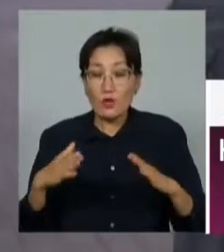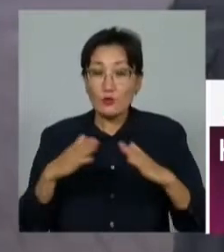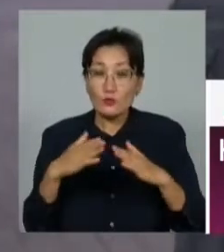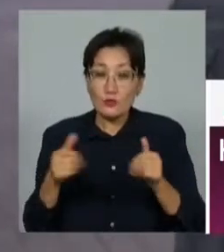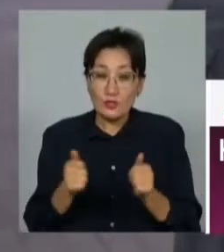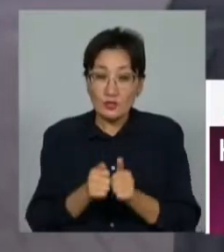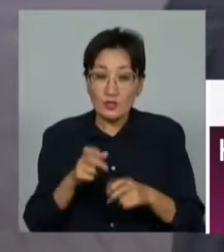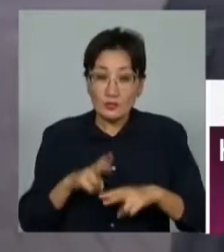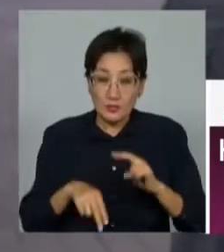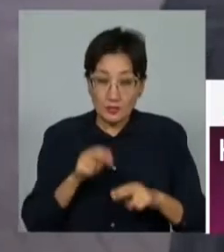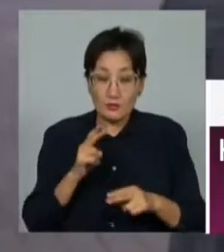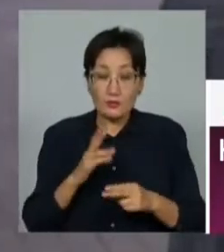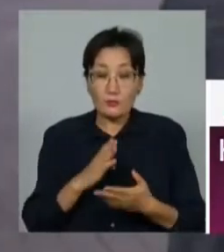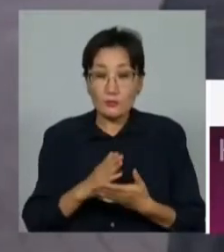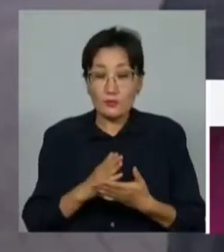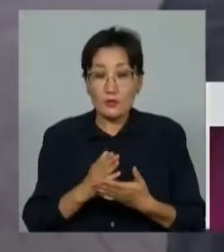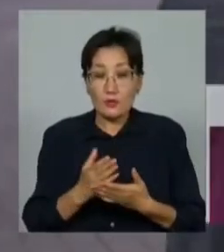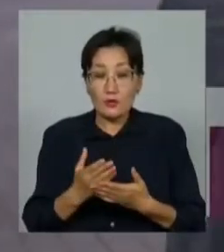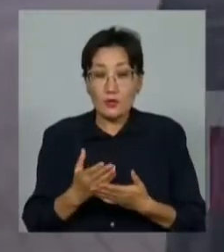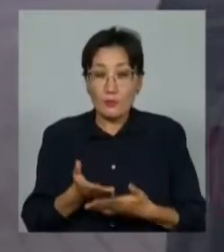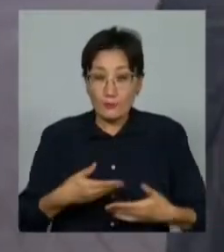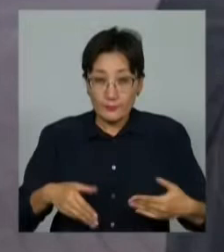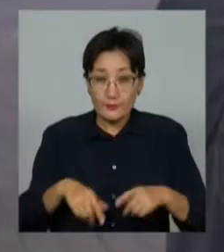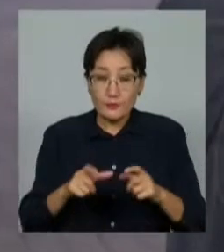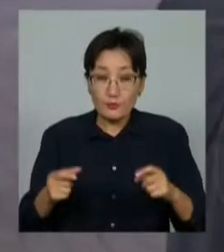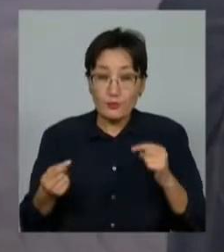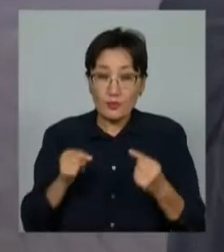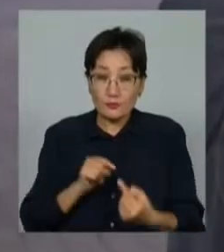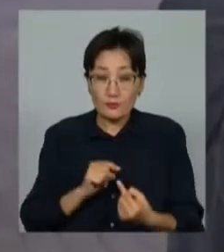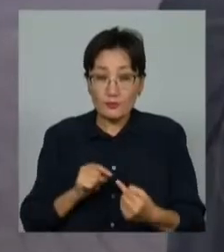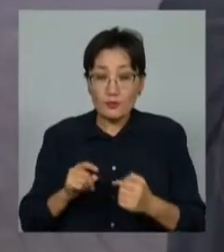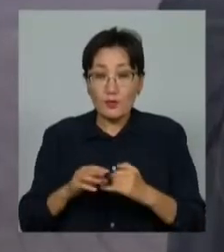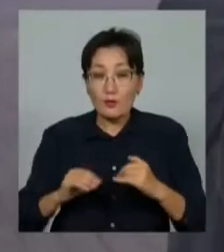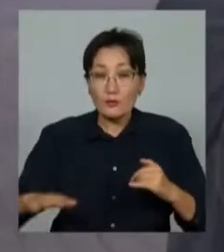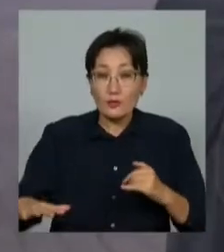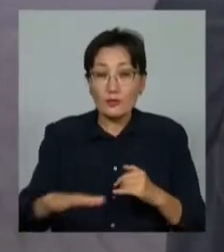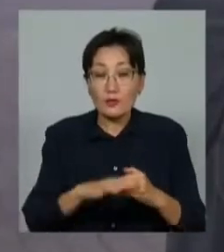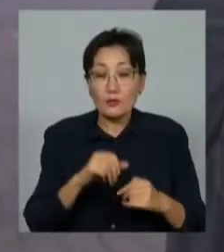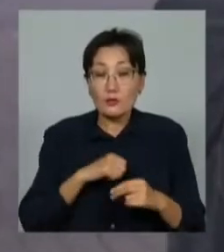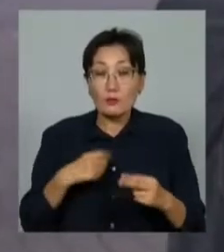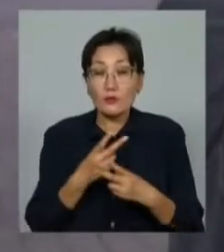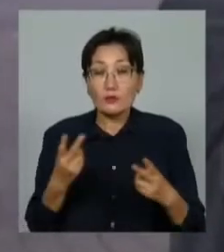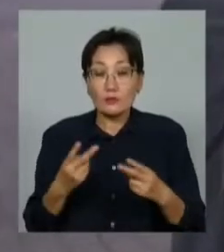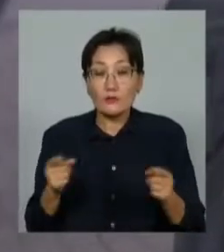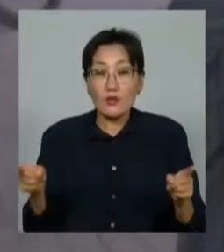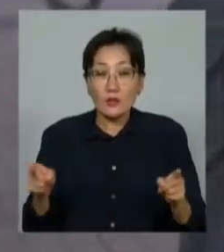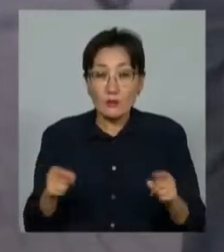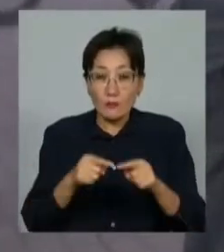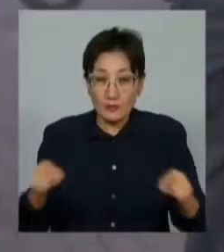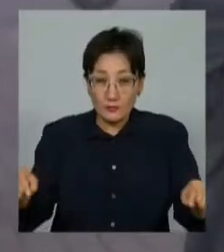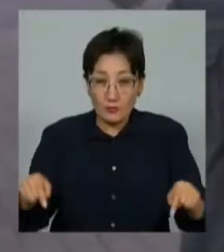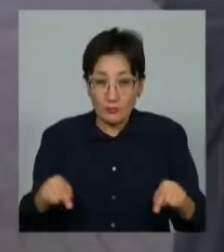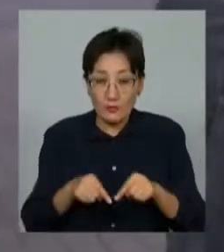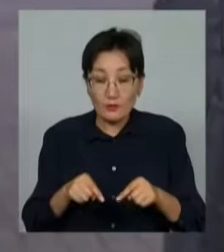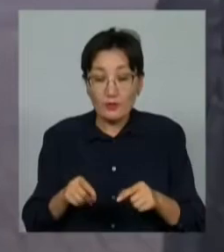жатыр деп нетіп отырмыз. Соған біз қарсымыз. Бәрі мне территорияны қарап көріп тұрсыздар, алақанда жер не бала ойнайтын жер